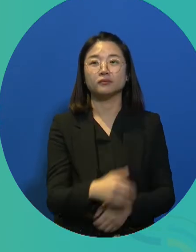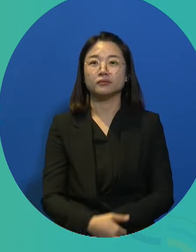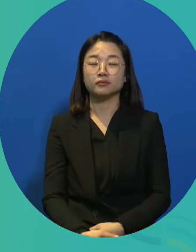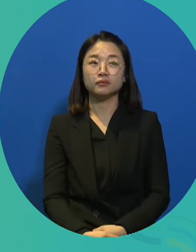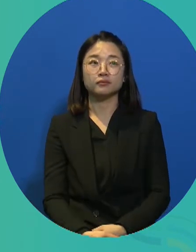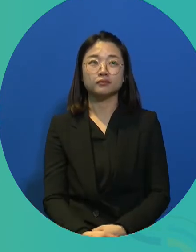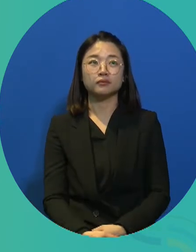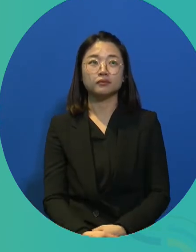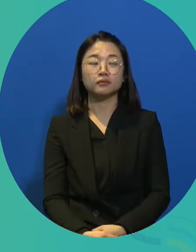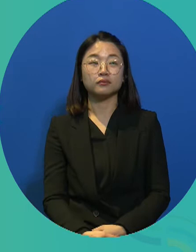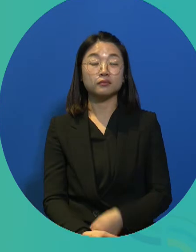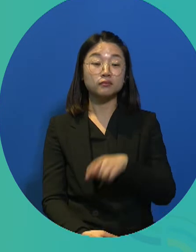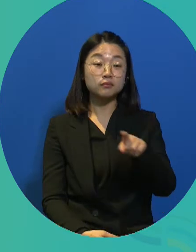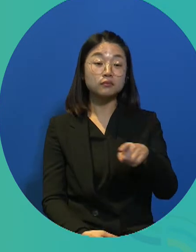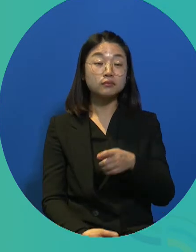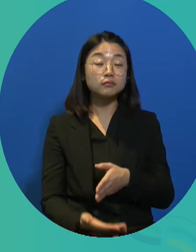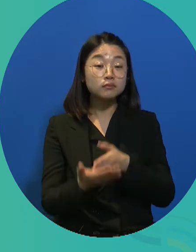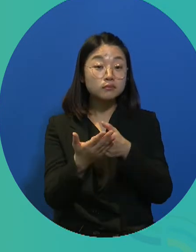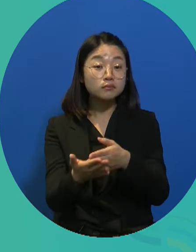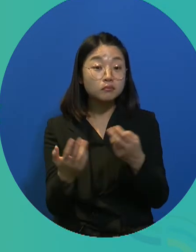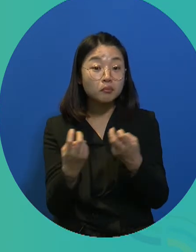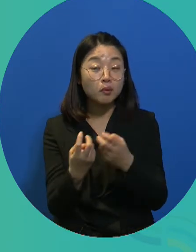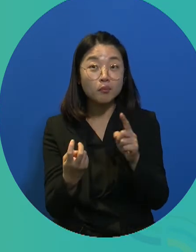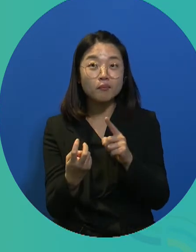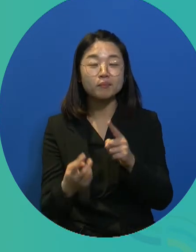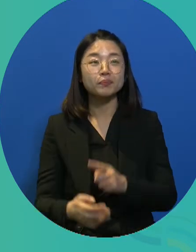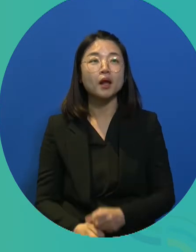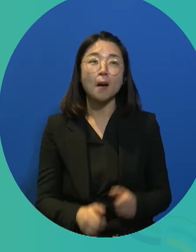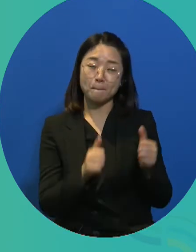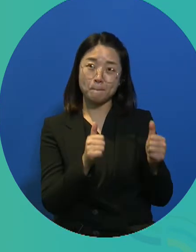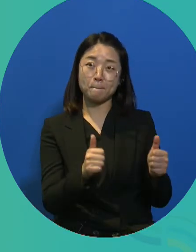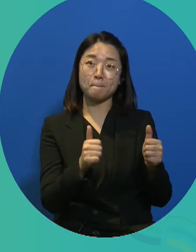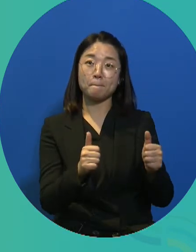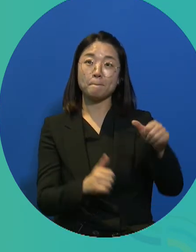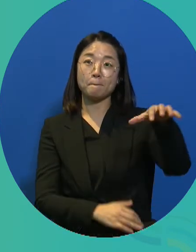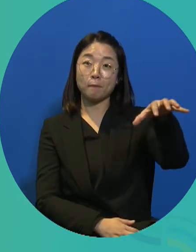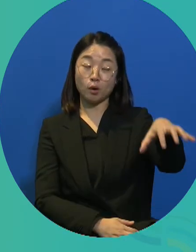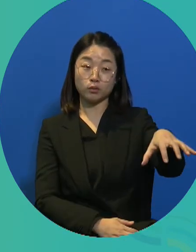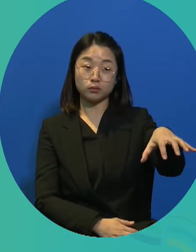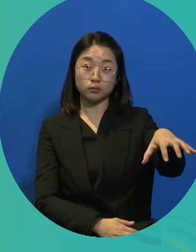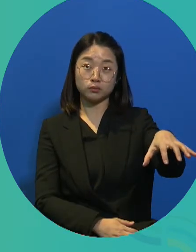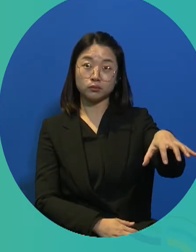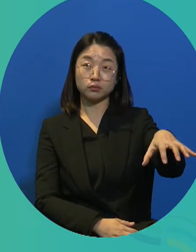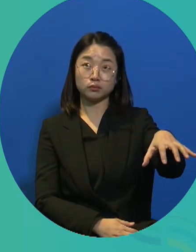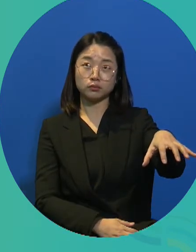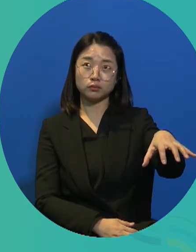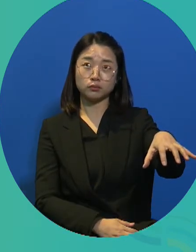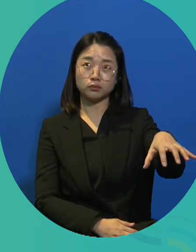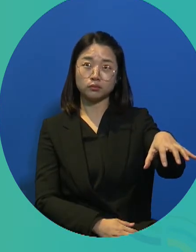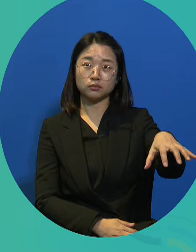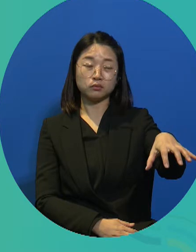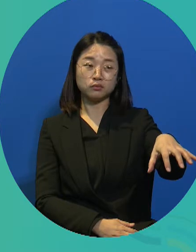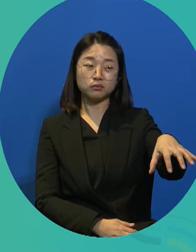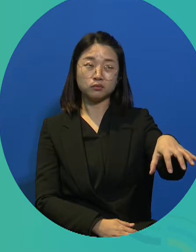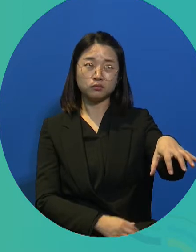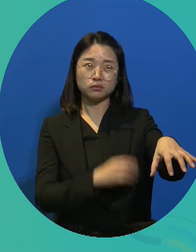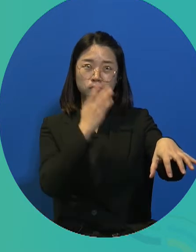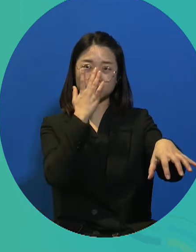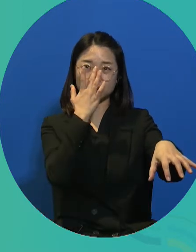개인 진정에 특징할 만한 점으로는 법원에서 일종의 변론 기일이 잡히는 것과는